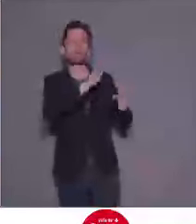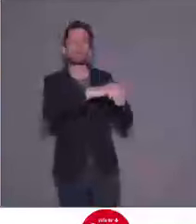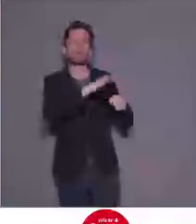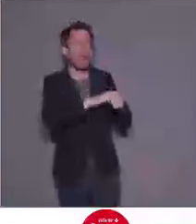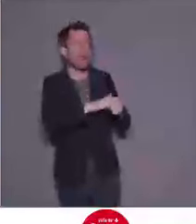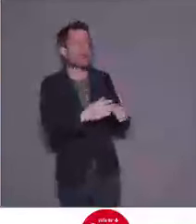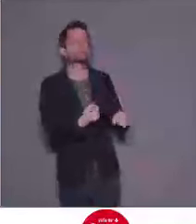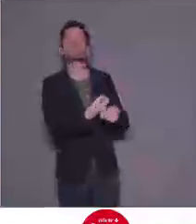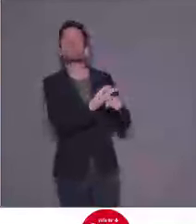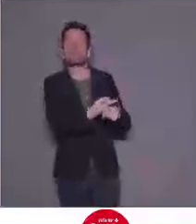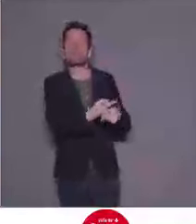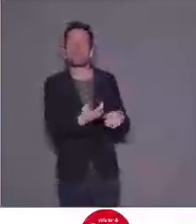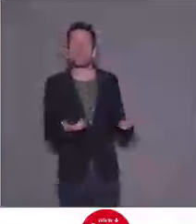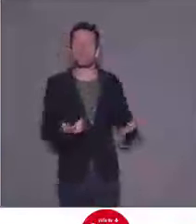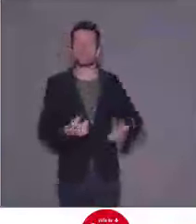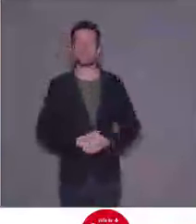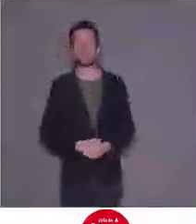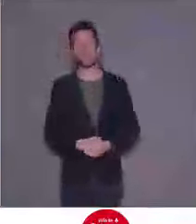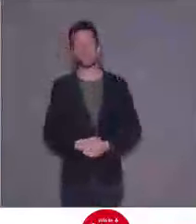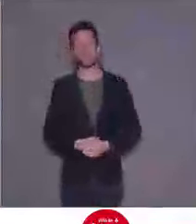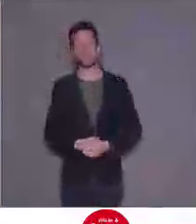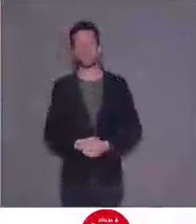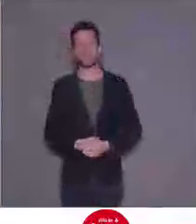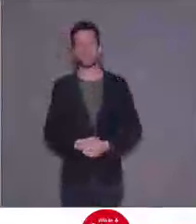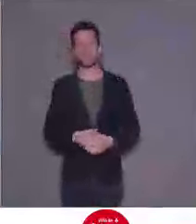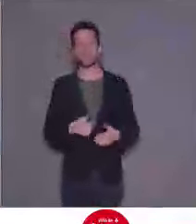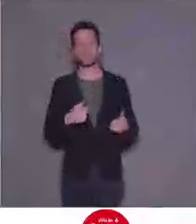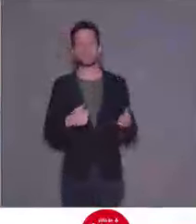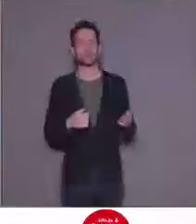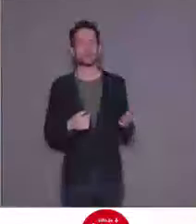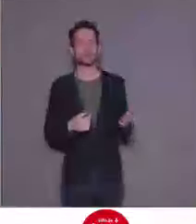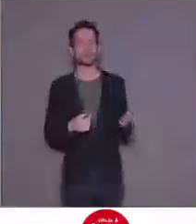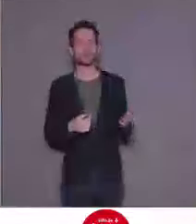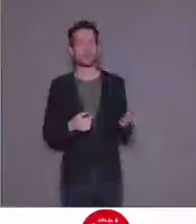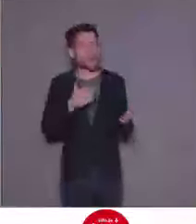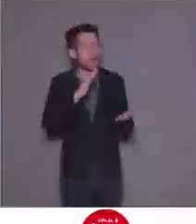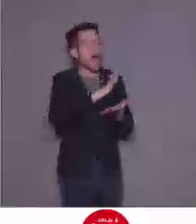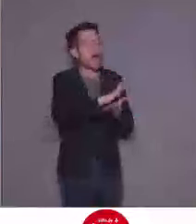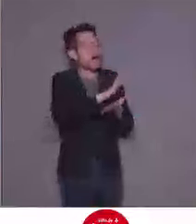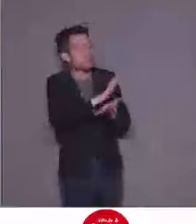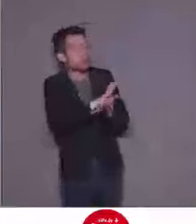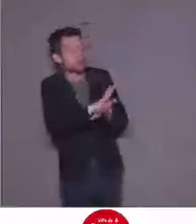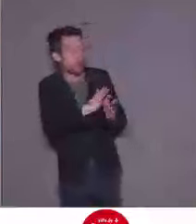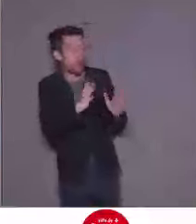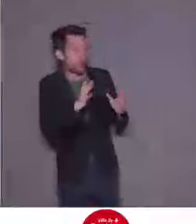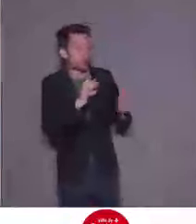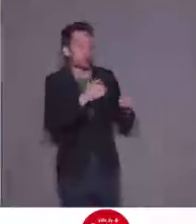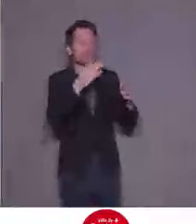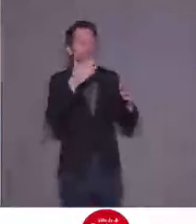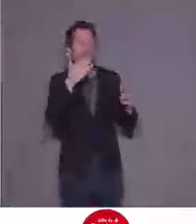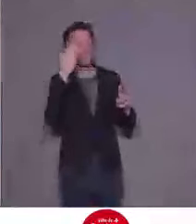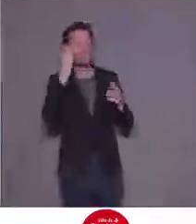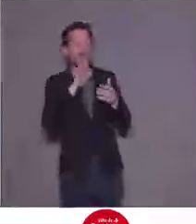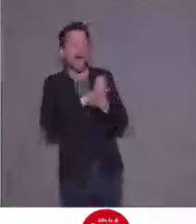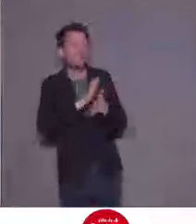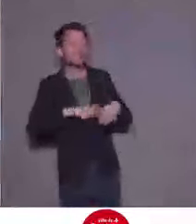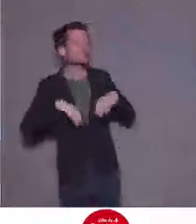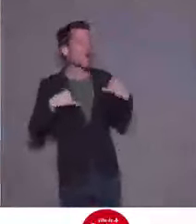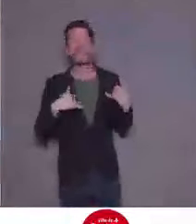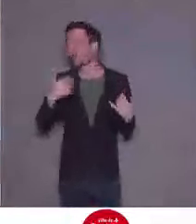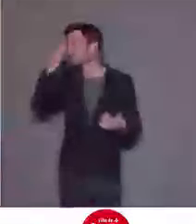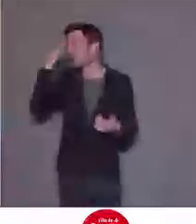de sa minorité d'âge, eût paru plus adaptée, car si l'âge peut exonérer de responsabilité pénale, il ne vaut